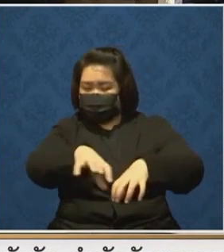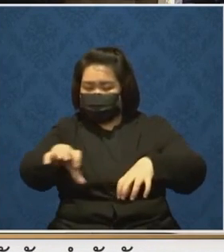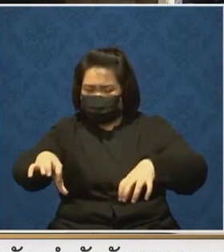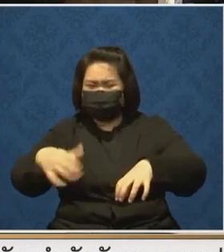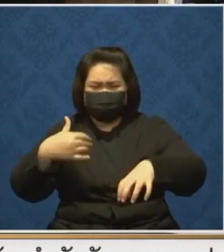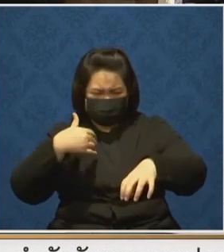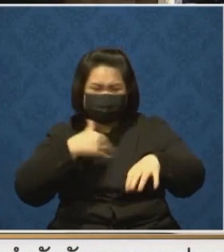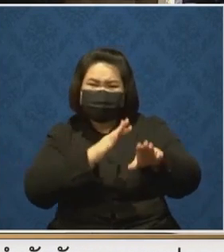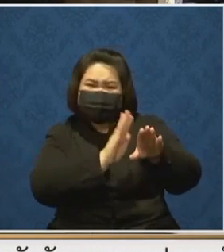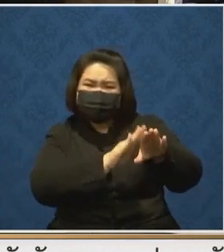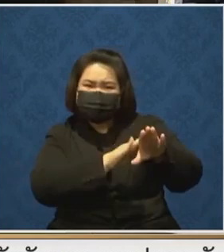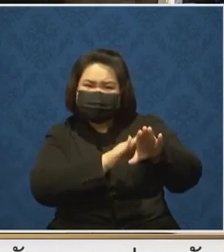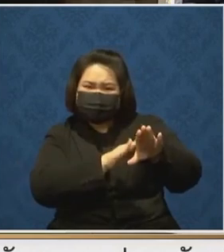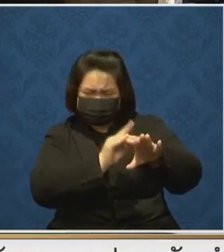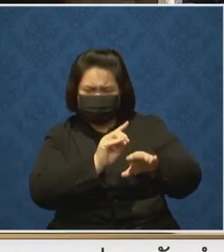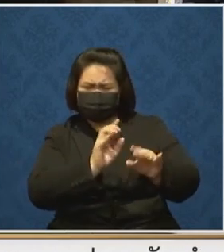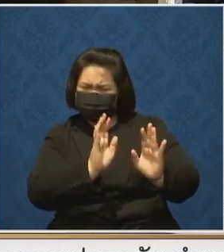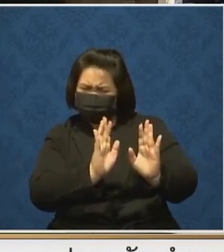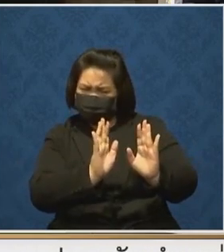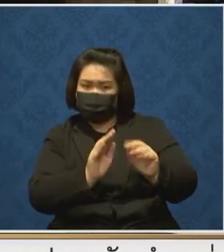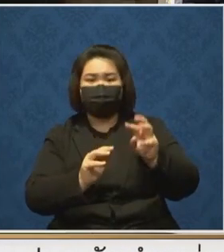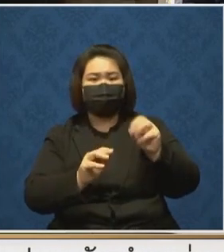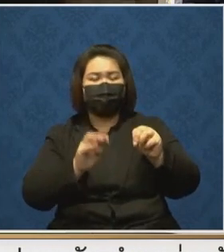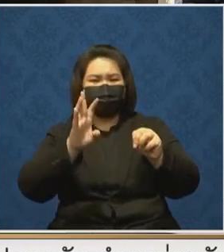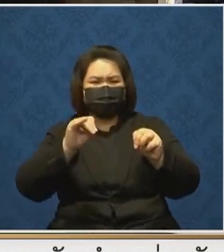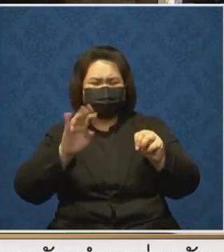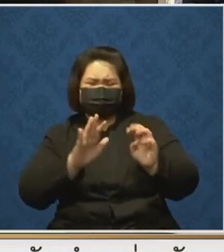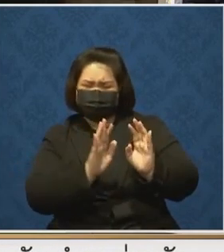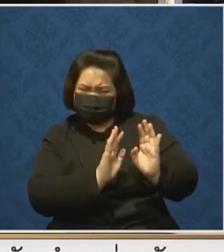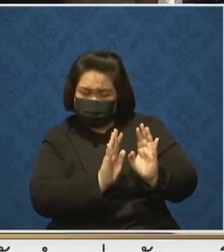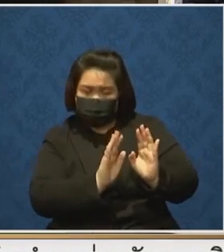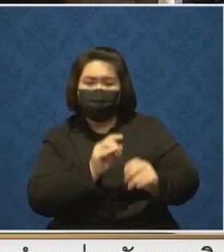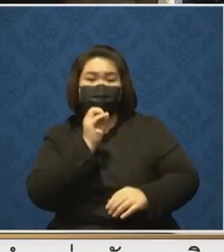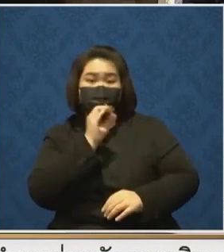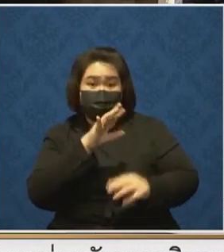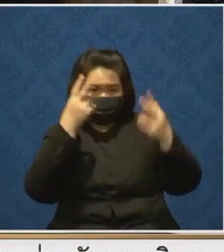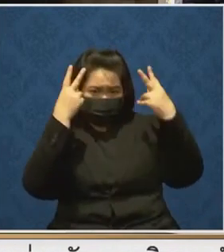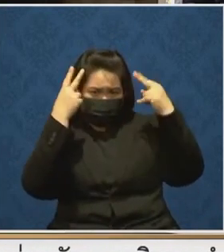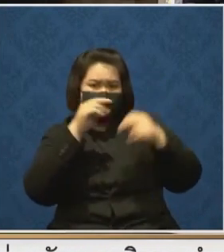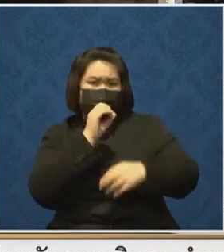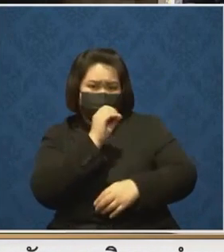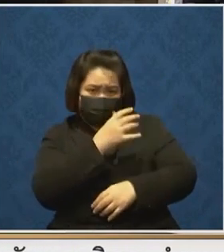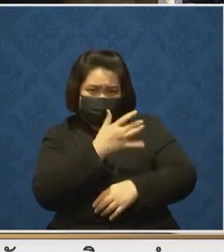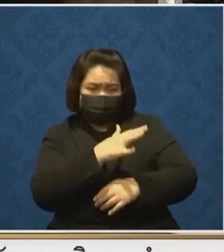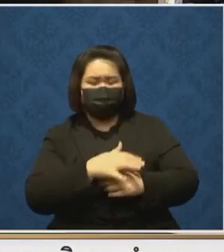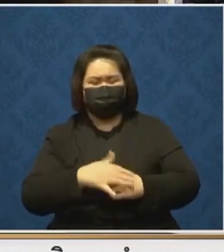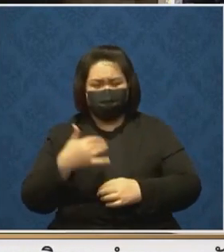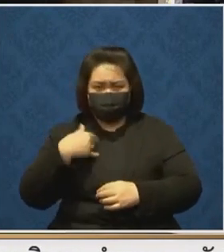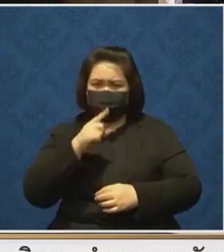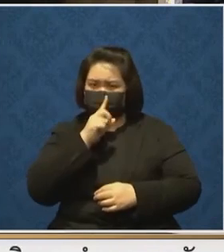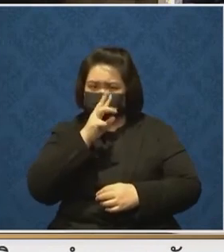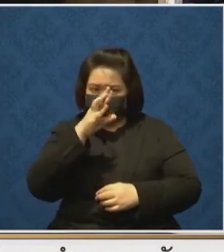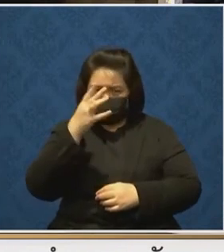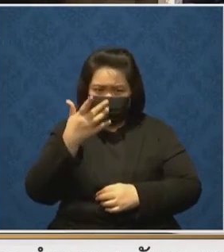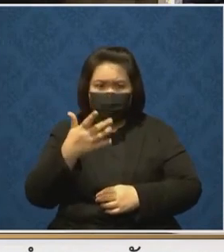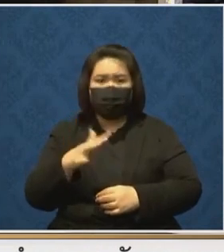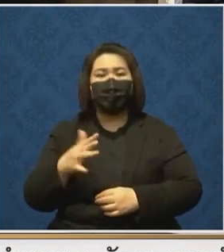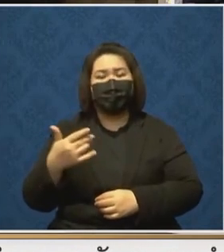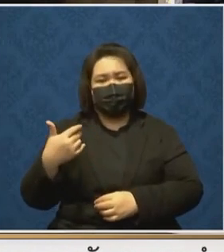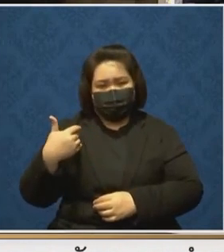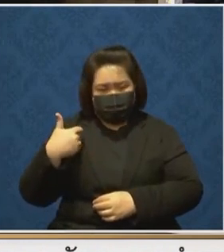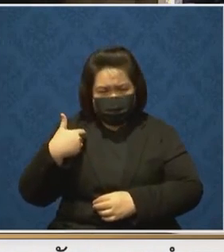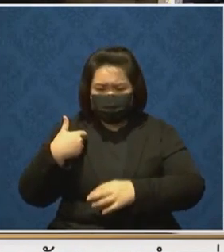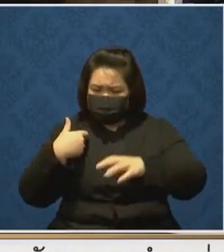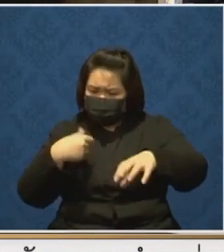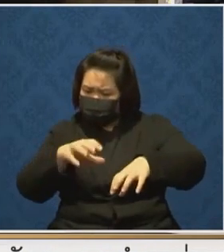ได้ให้คามเห็นไปใเชิงคดค้านการใช้มาตรา 44ของคนเอกประยตจโอชาและมอกหลครั้งที่หนวยงานเสน